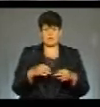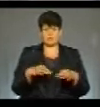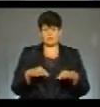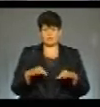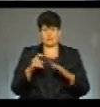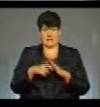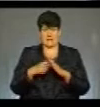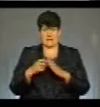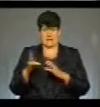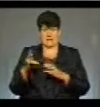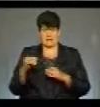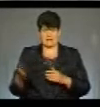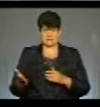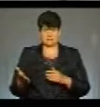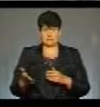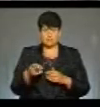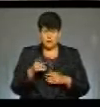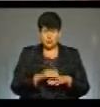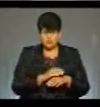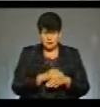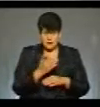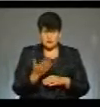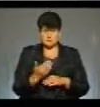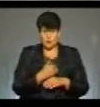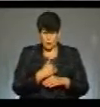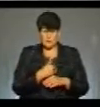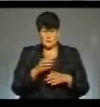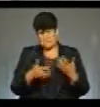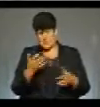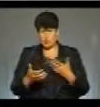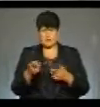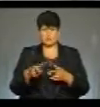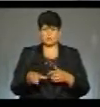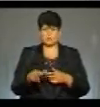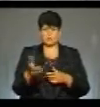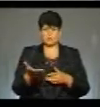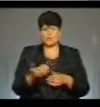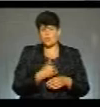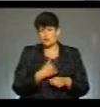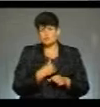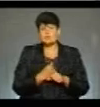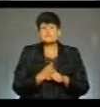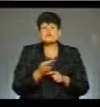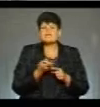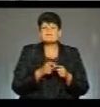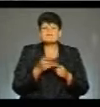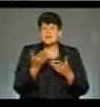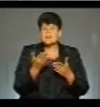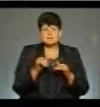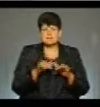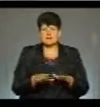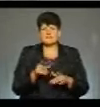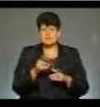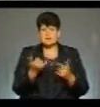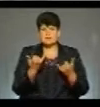автомобілі кар'єрні. Розумієте? Ви, будь ласка, ви собі. Хочете, перекупайте їм дорогу, хочете їм робіть, це ваша справа. Ви є